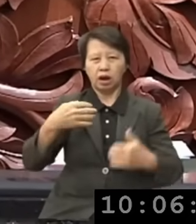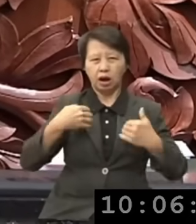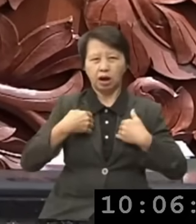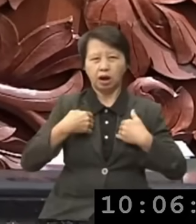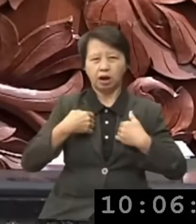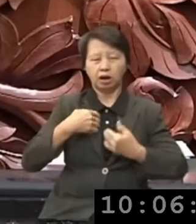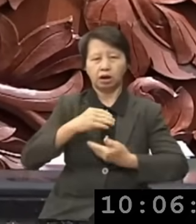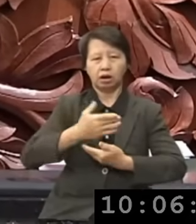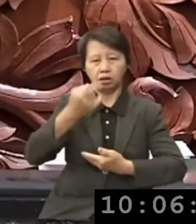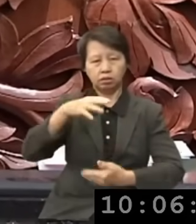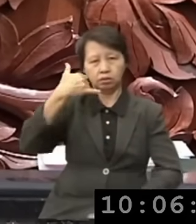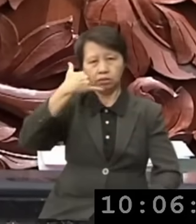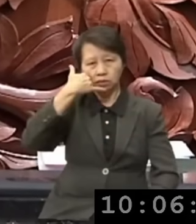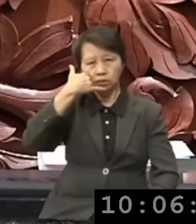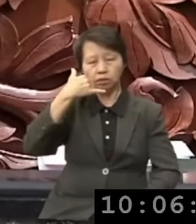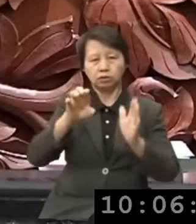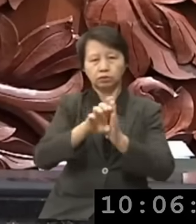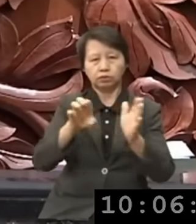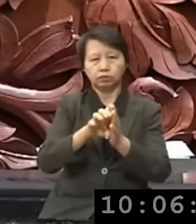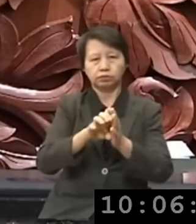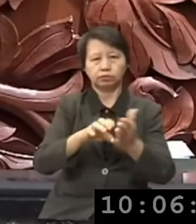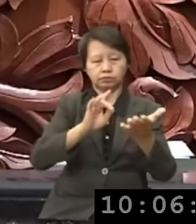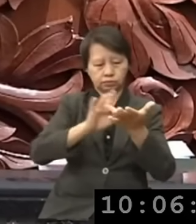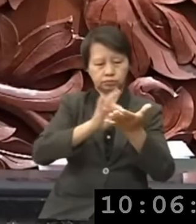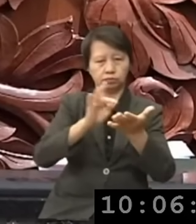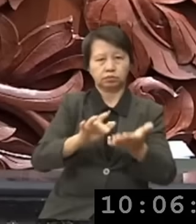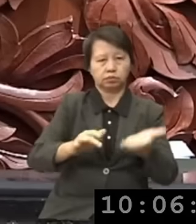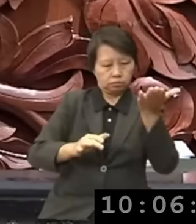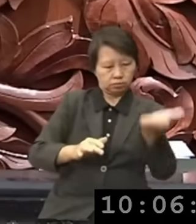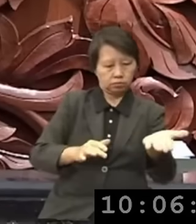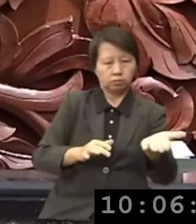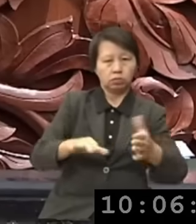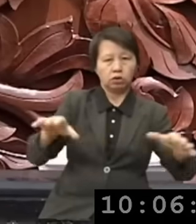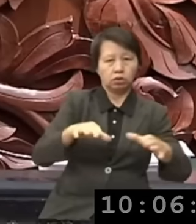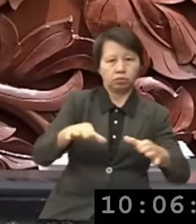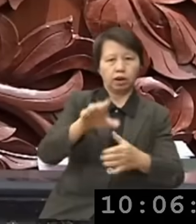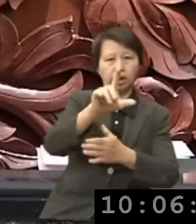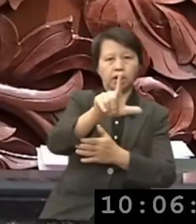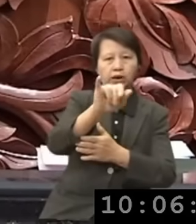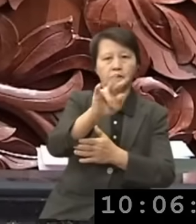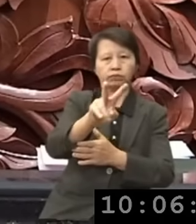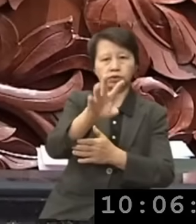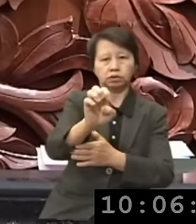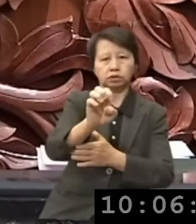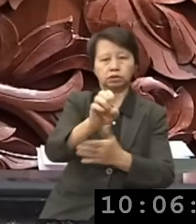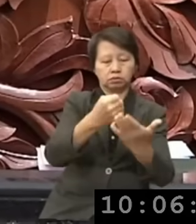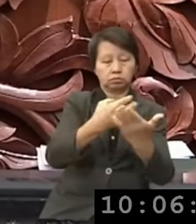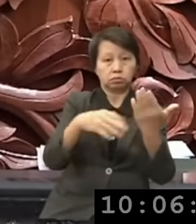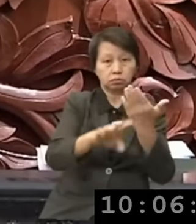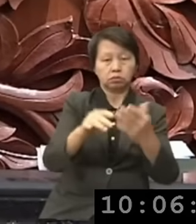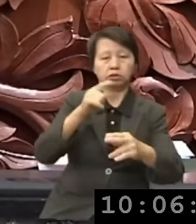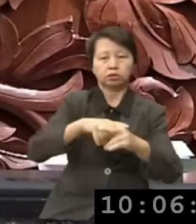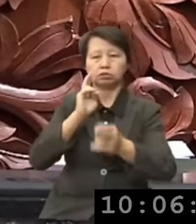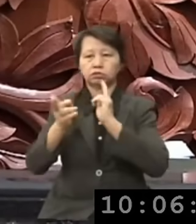peranti untuk telefon seperti telefon bimbit di meja untuk buat live streaming di media sosial semasa